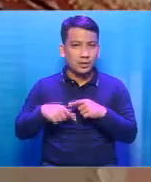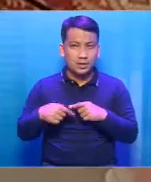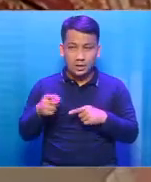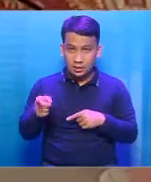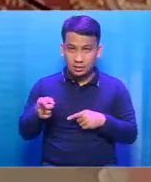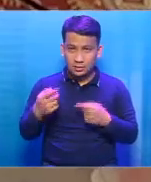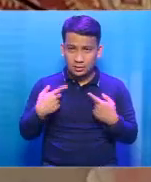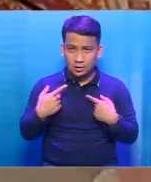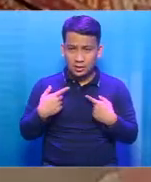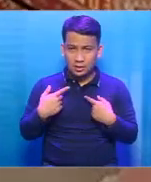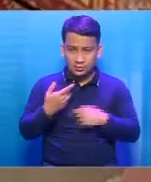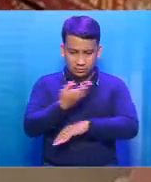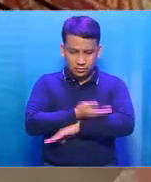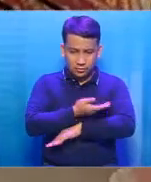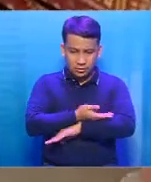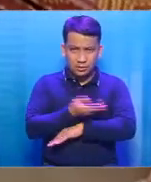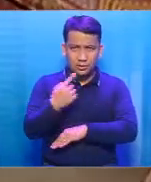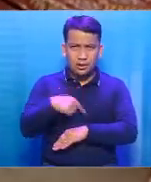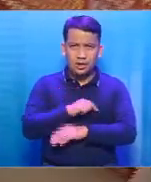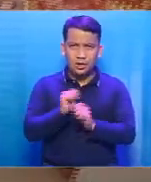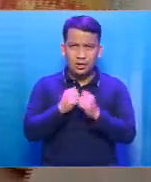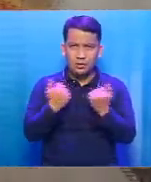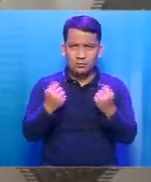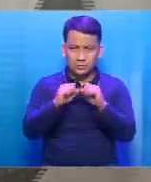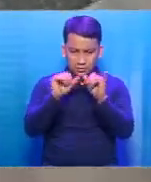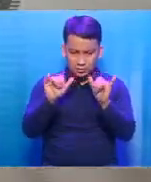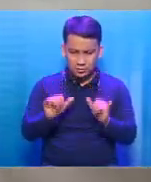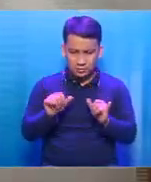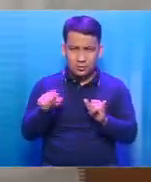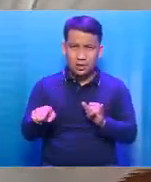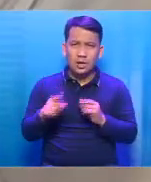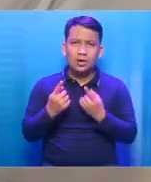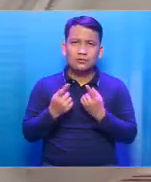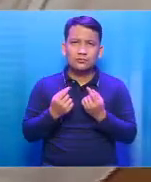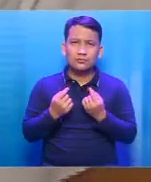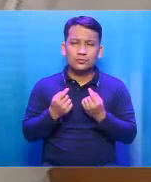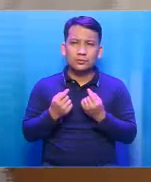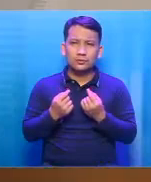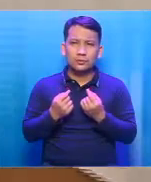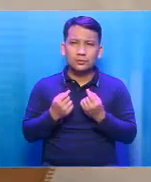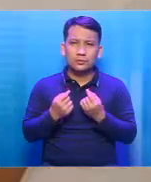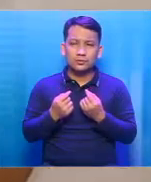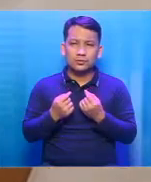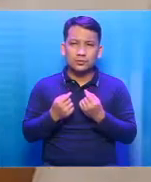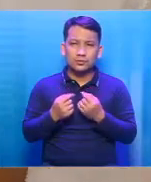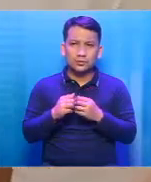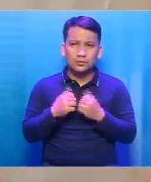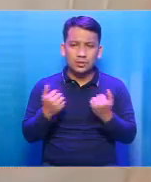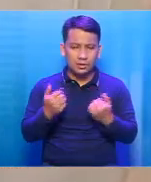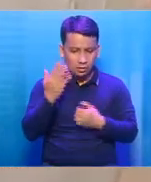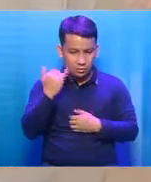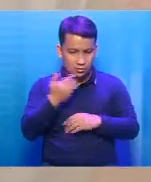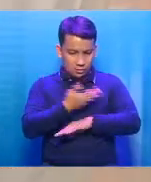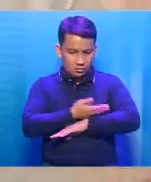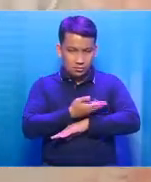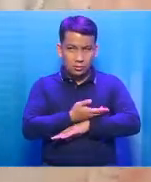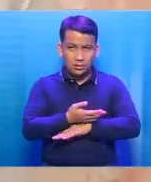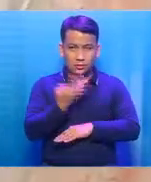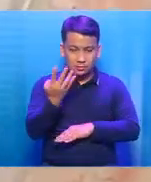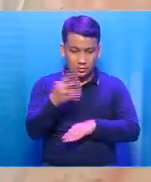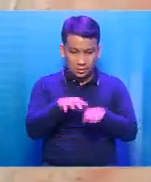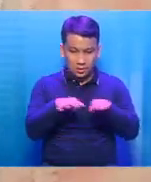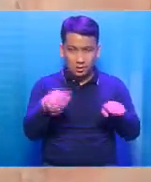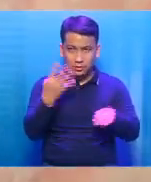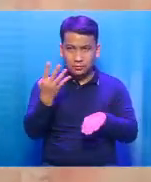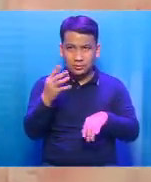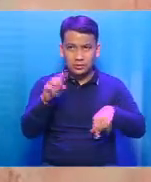namin. Paano po ang sistema paggabi dyan? Eh, ang higa po namin paparto. Dahil? Dahil kami yung apat, hindi ho